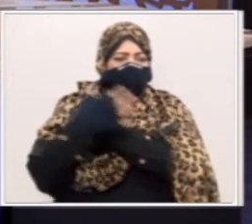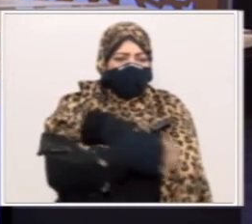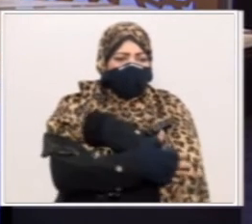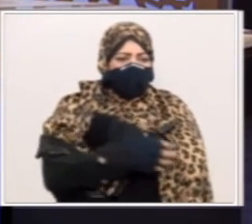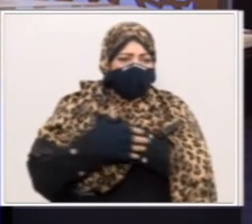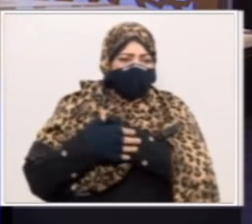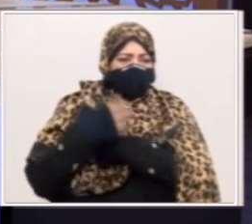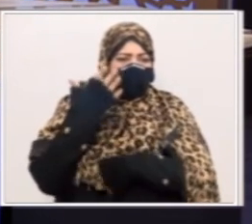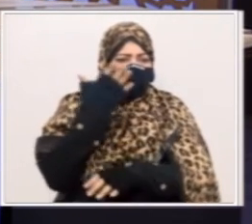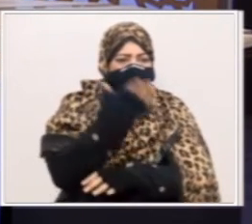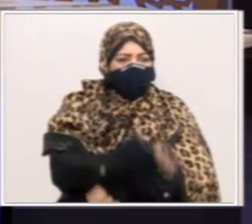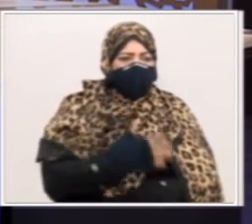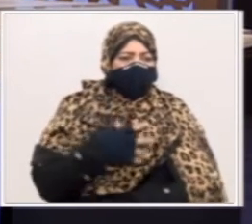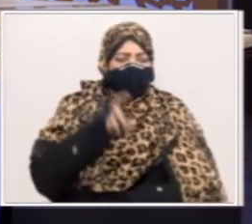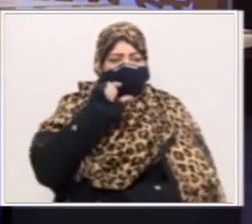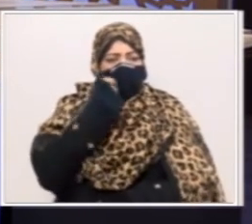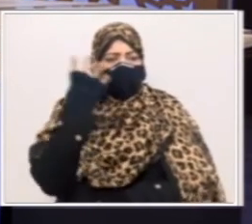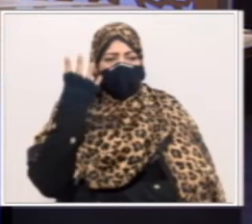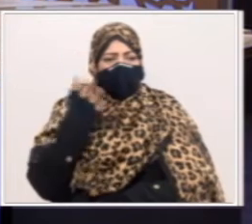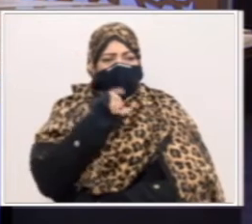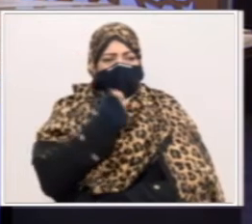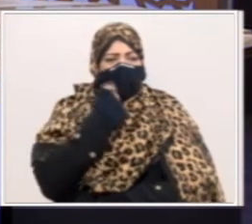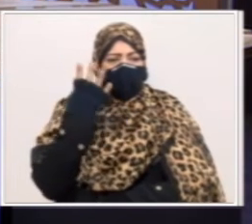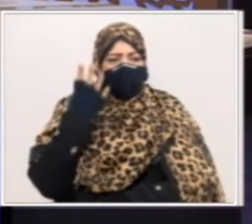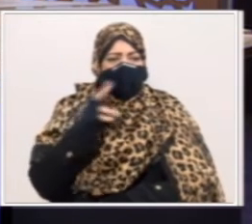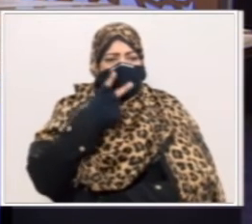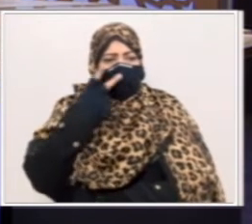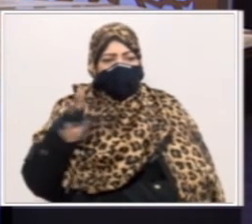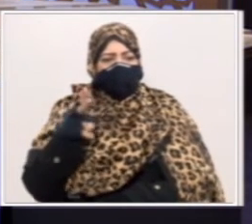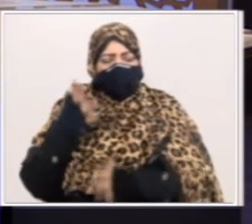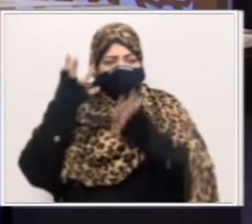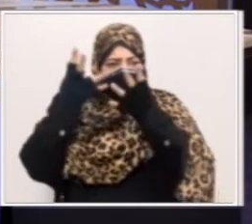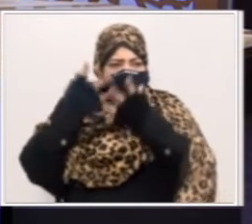حطيت عليهم 700 أعطيتهم.